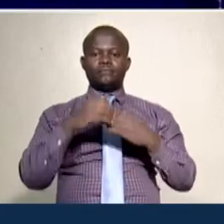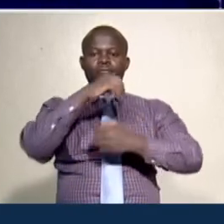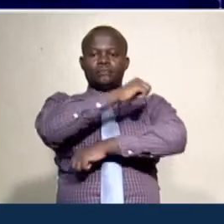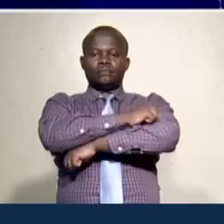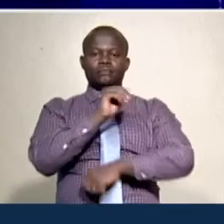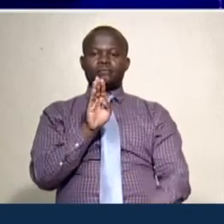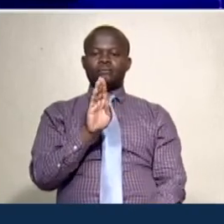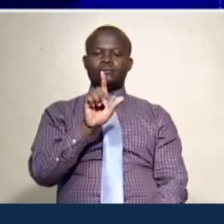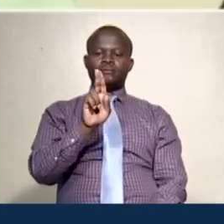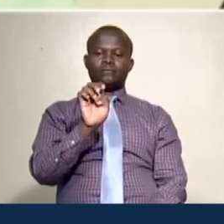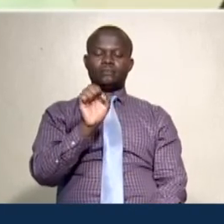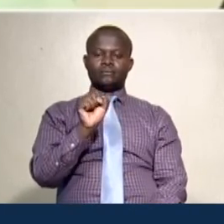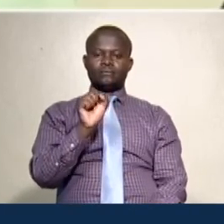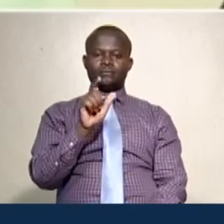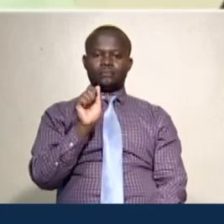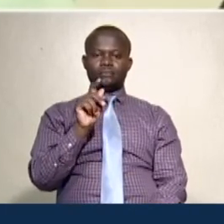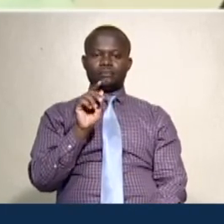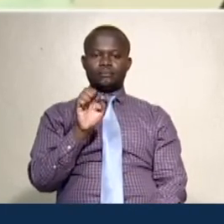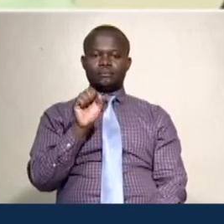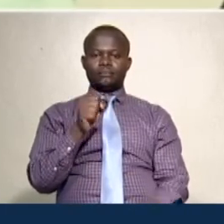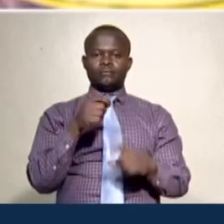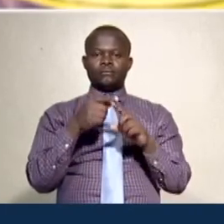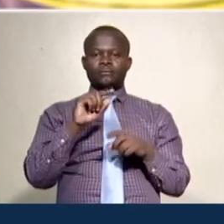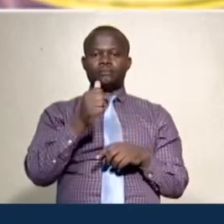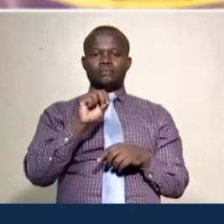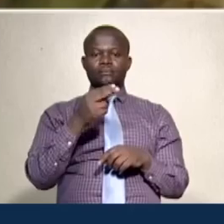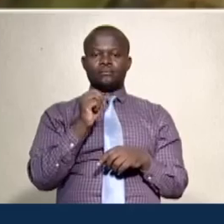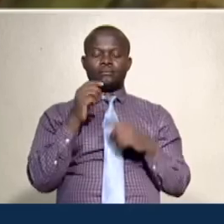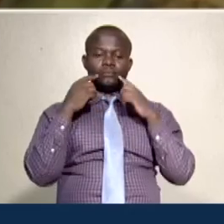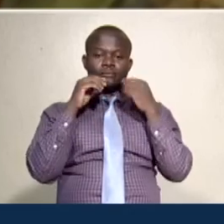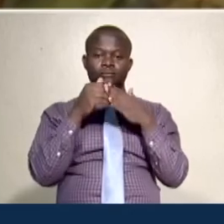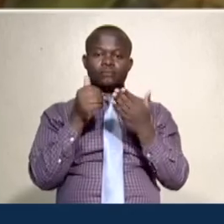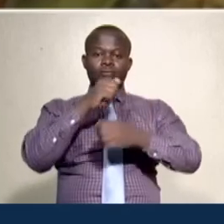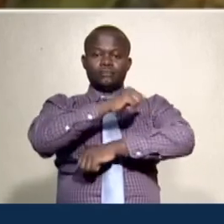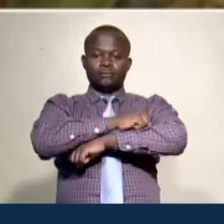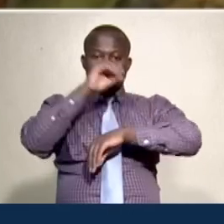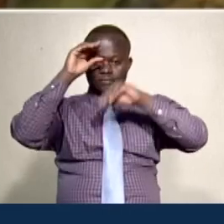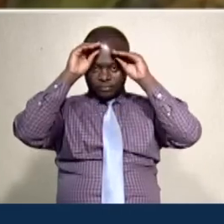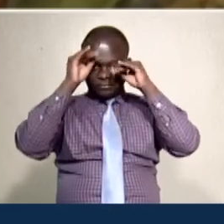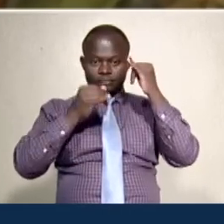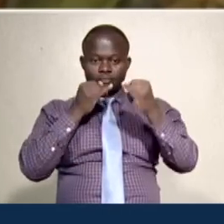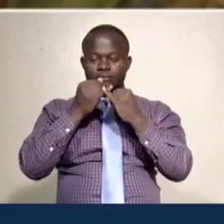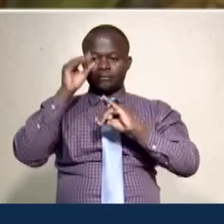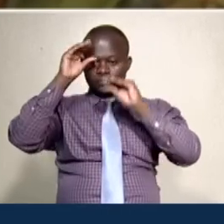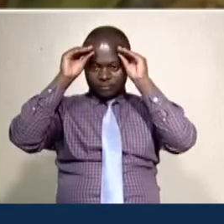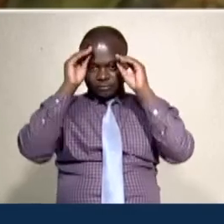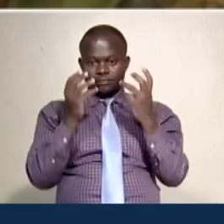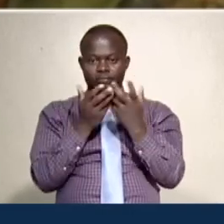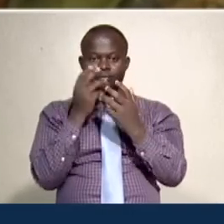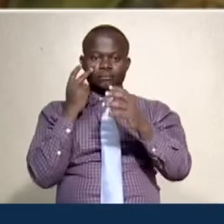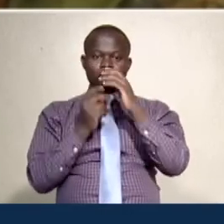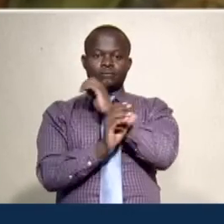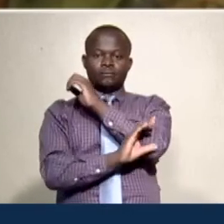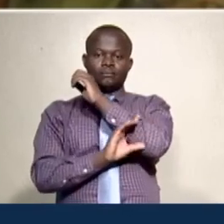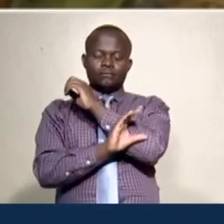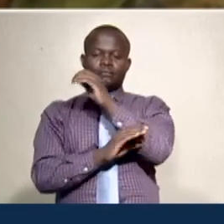shuri rya Blue Lakes International Gahima Alphonse yavuze ko aya masomo mpuzamahanga aba banyeshuri bize ajyanye n'icyerekezo